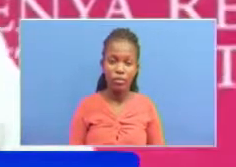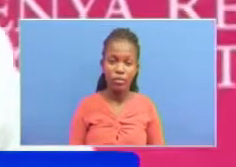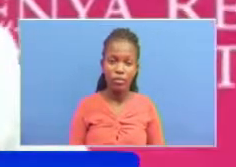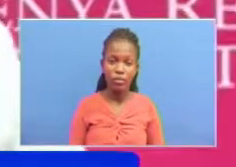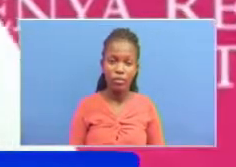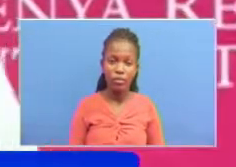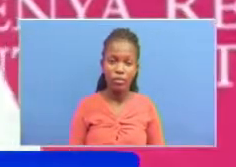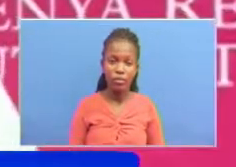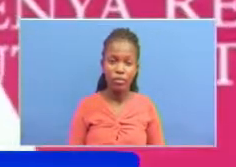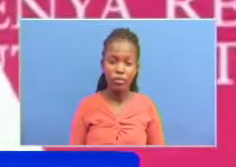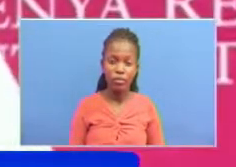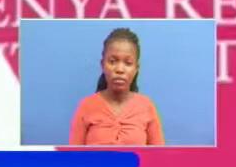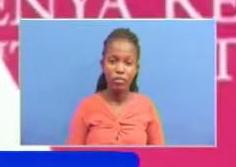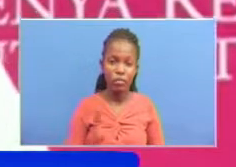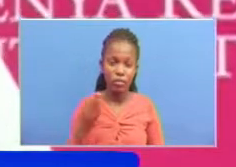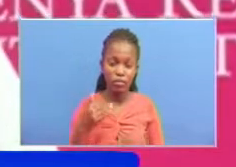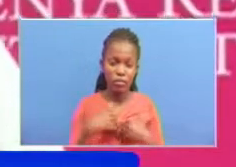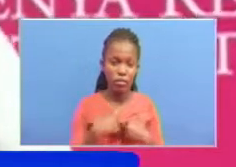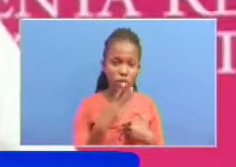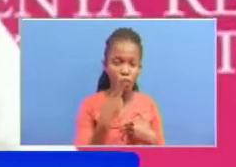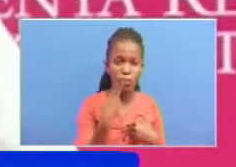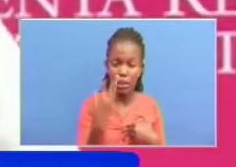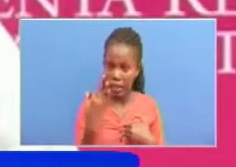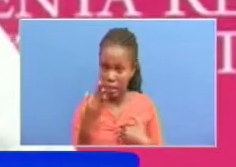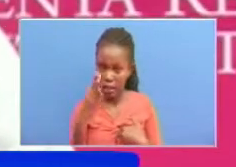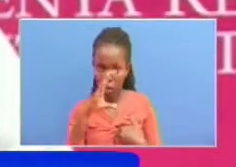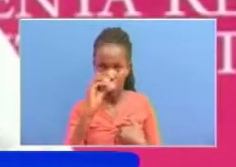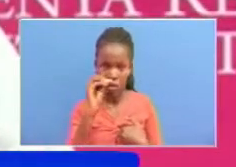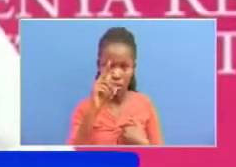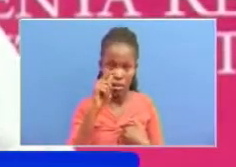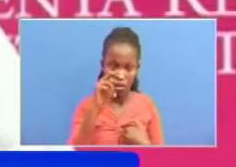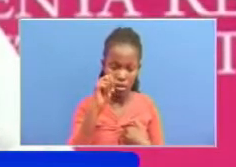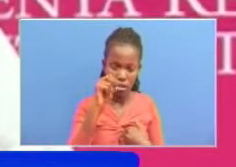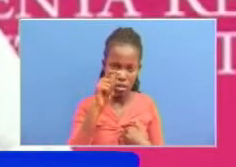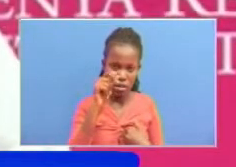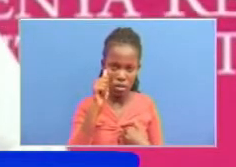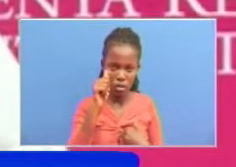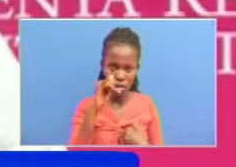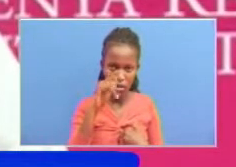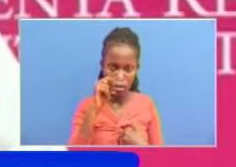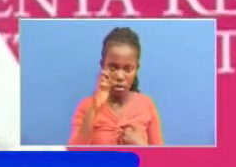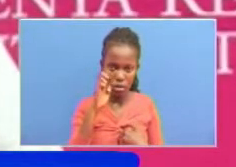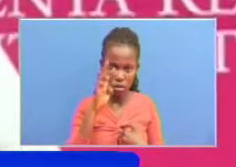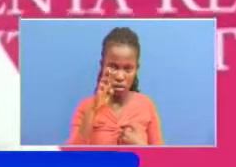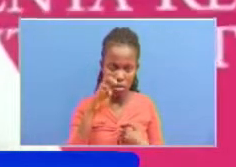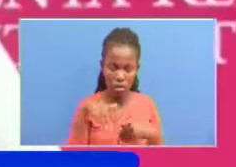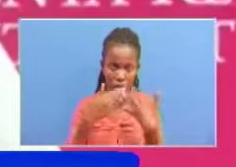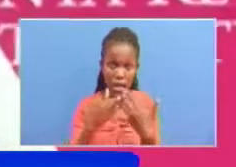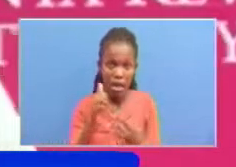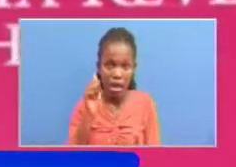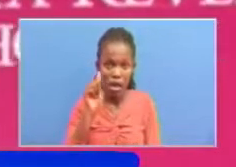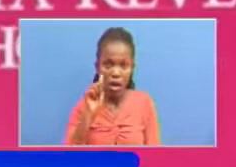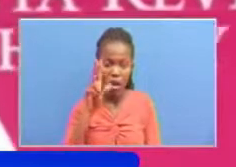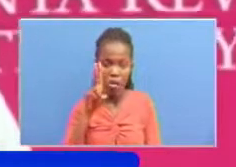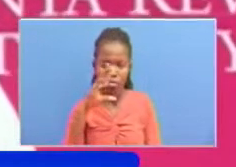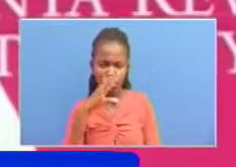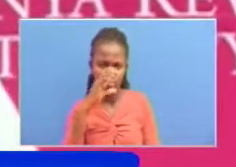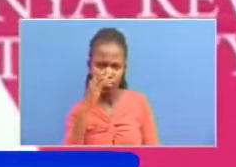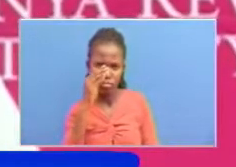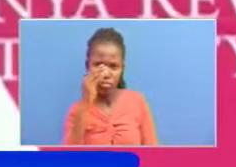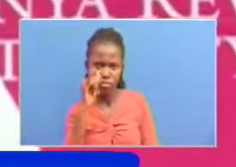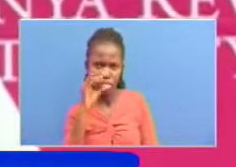We will have 223 containers which has been placed for auction